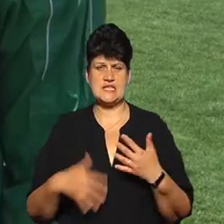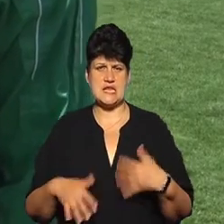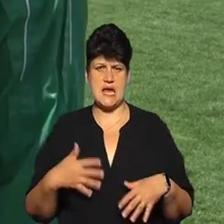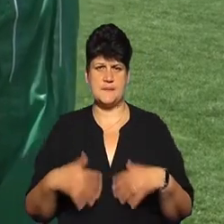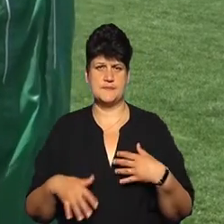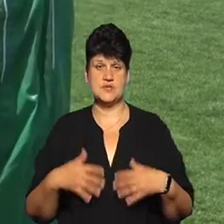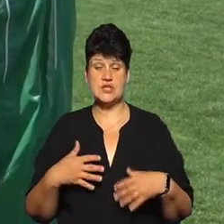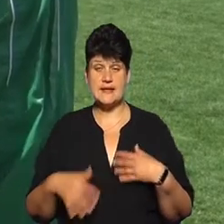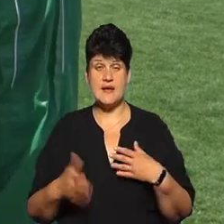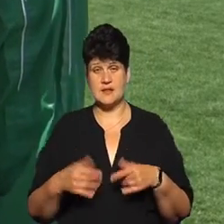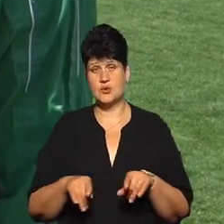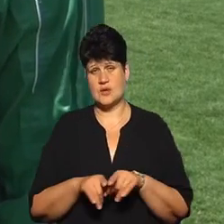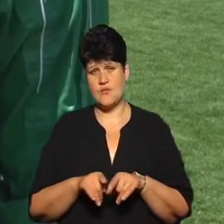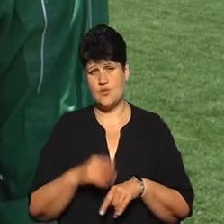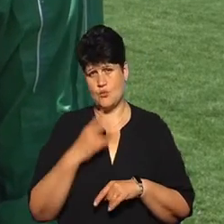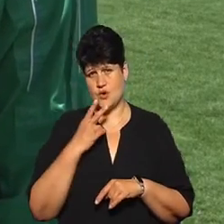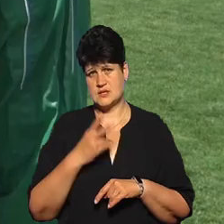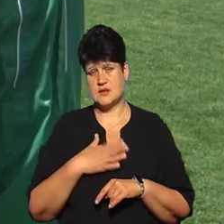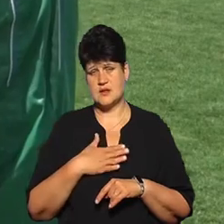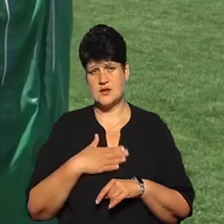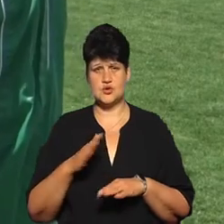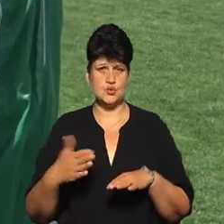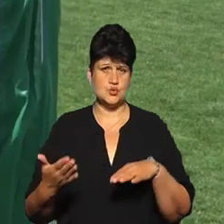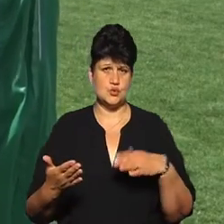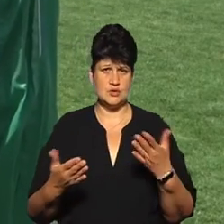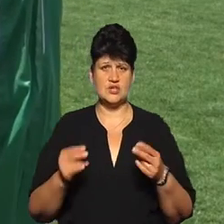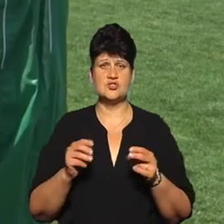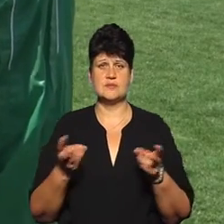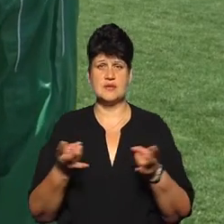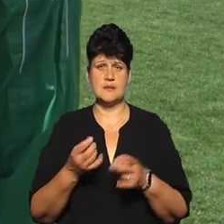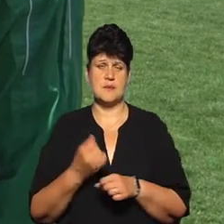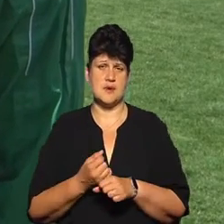але все одно показали наші сторони, над чим треба працювати.